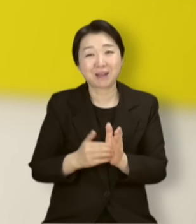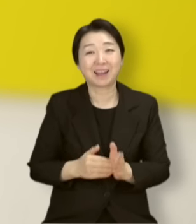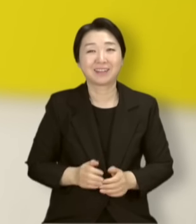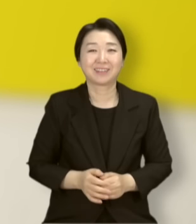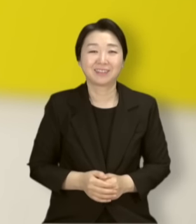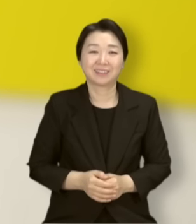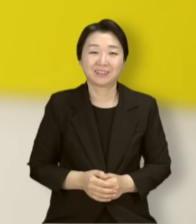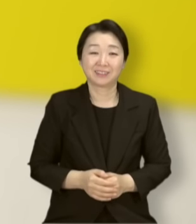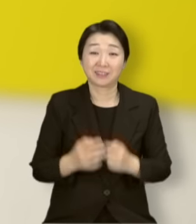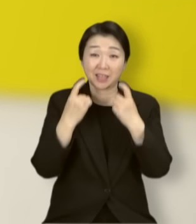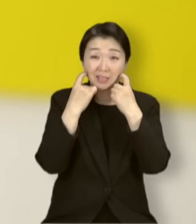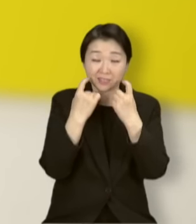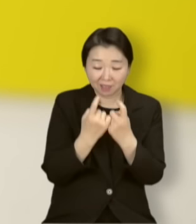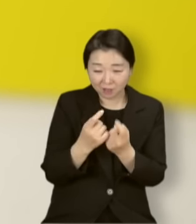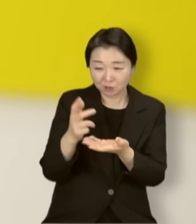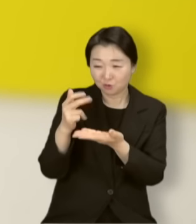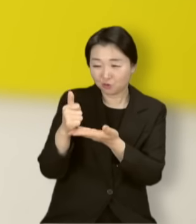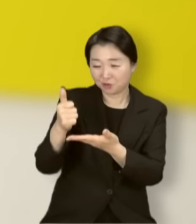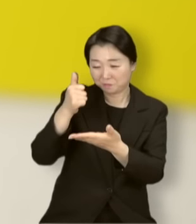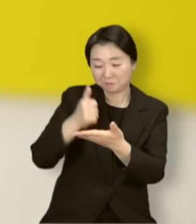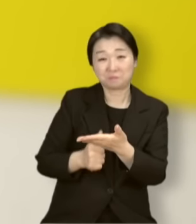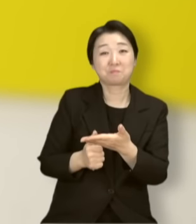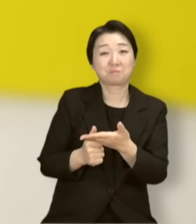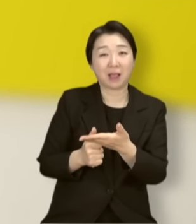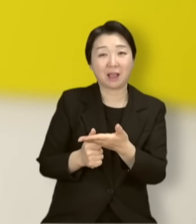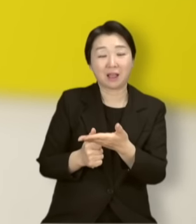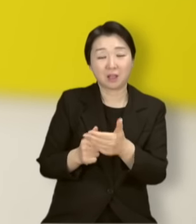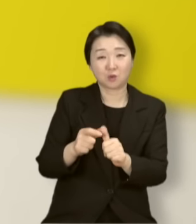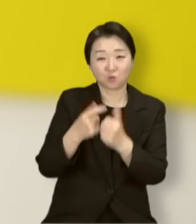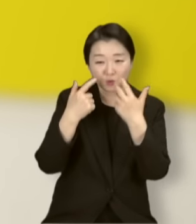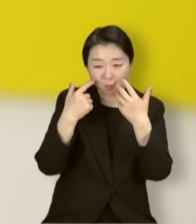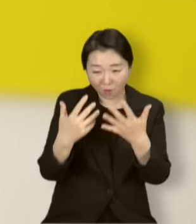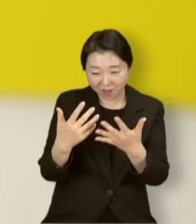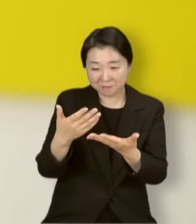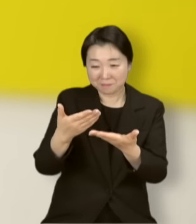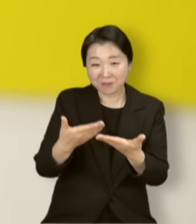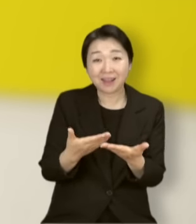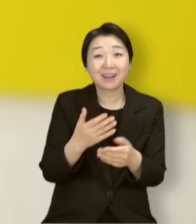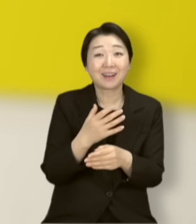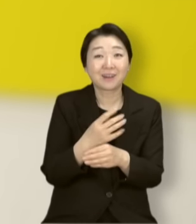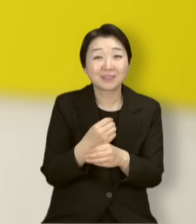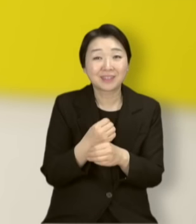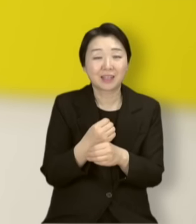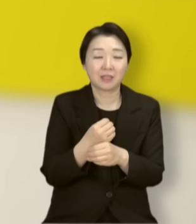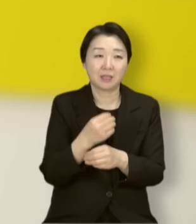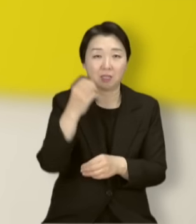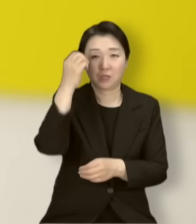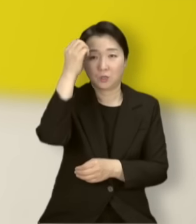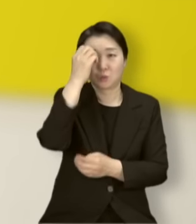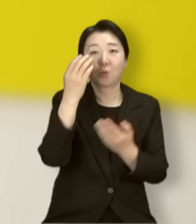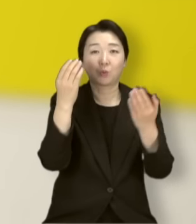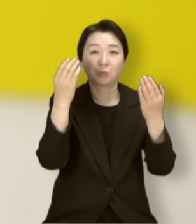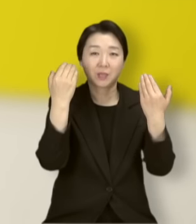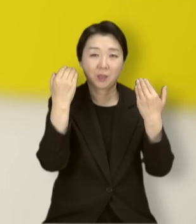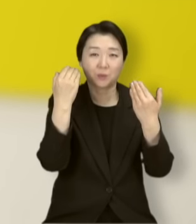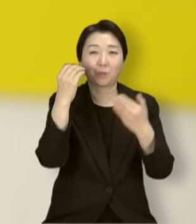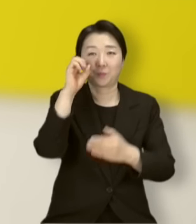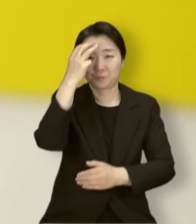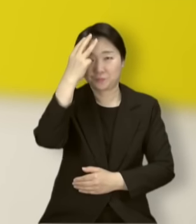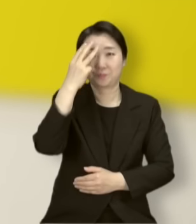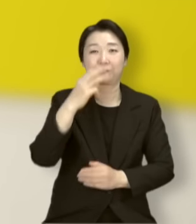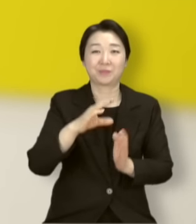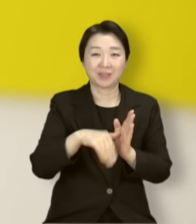개인적으로 예수님을 주님으로 영접하고 구원의 확신을 받은 것은 고등학교 3학년